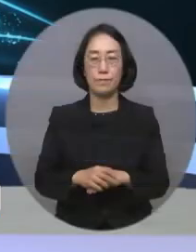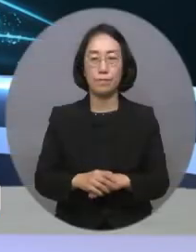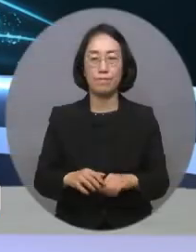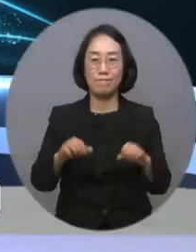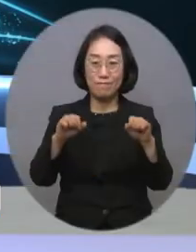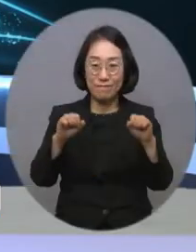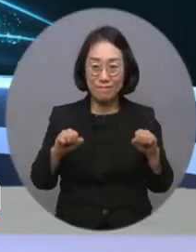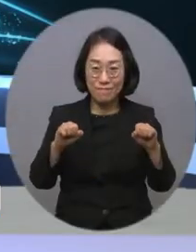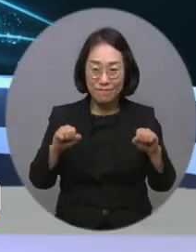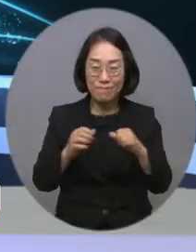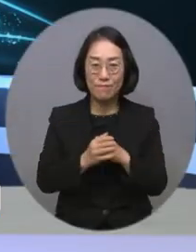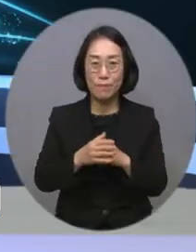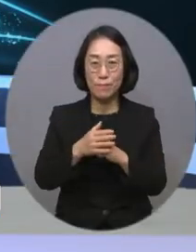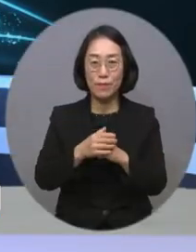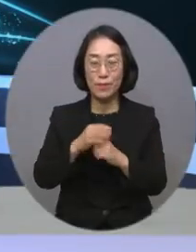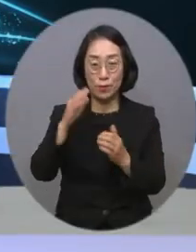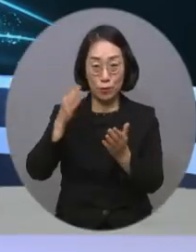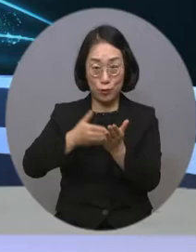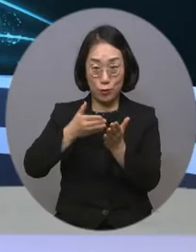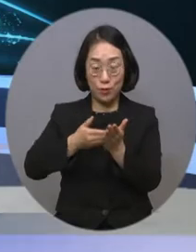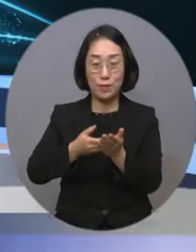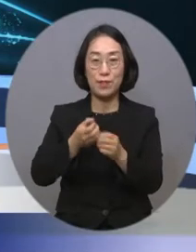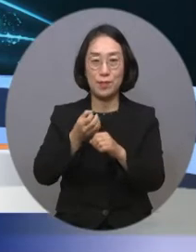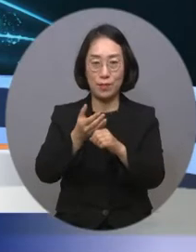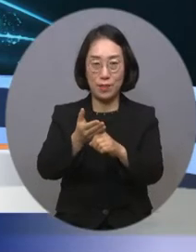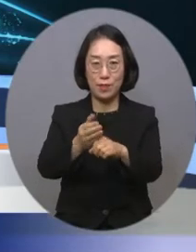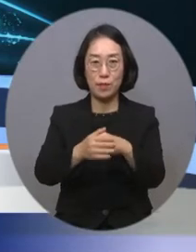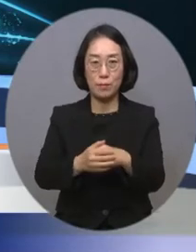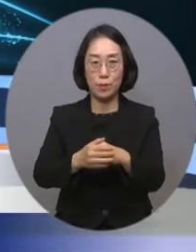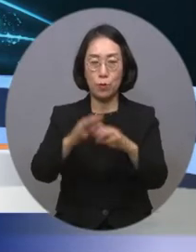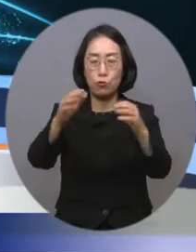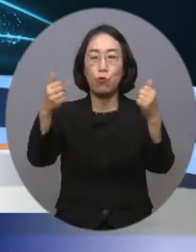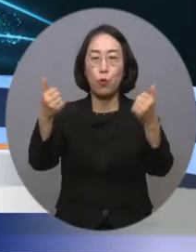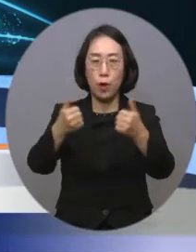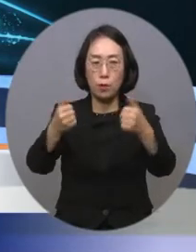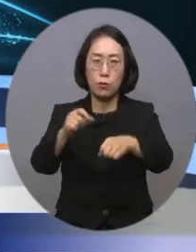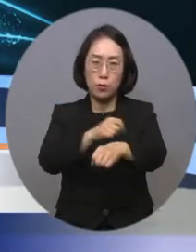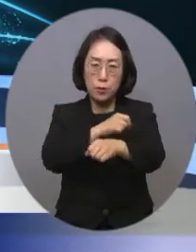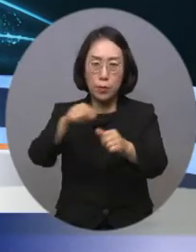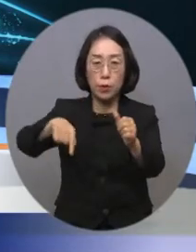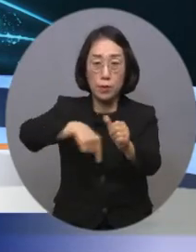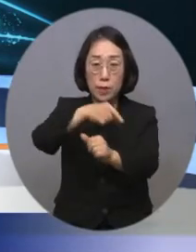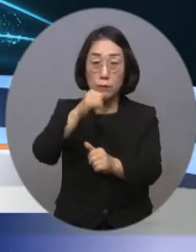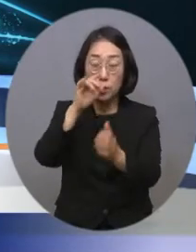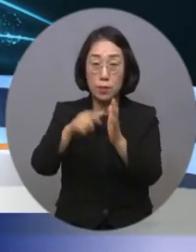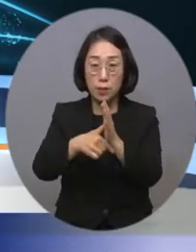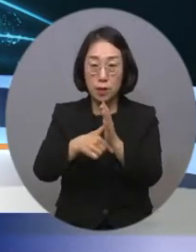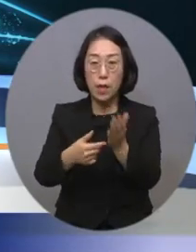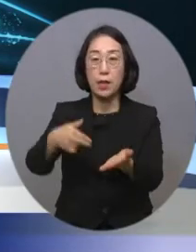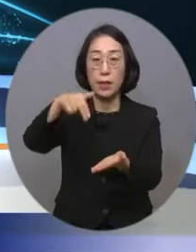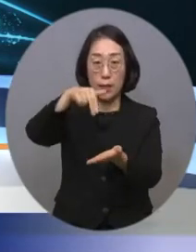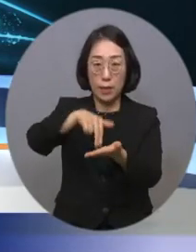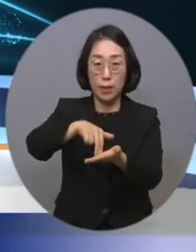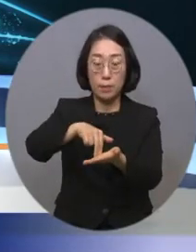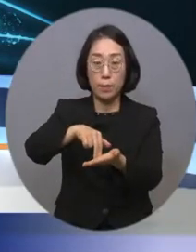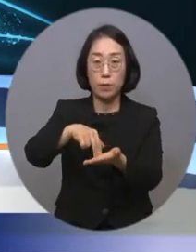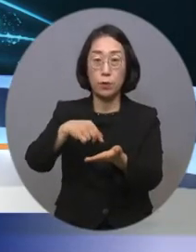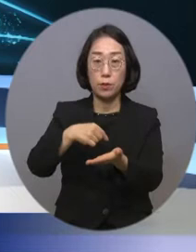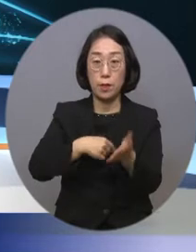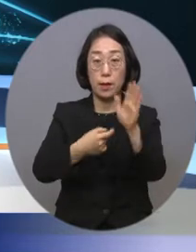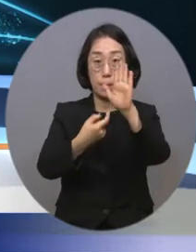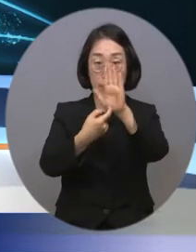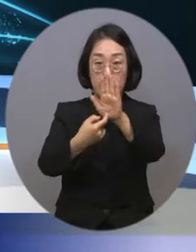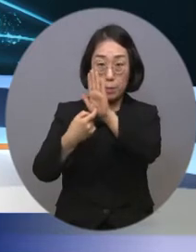시청자 여러분 안녕하십니까? 복지TV 뉴스입니다. 그동안 국회에서는 특별한 사정이 있는 경우 기립 표결을 통해 의사표시를